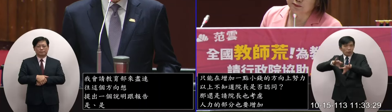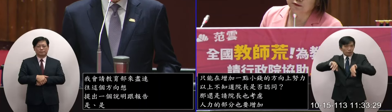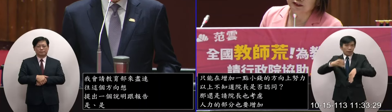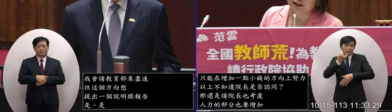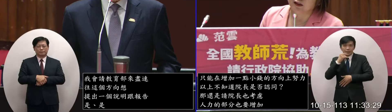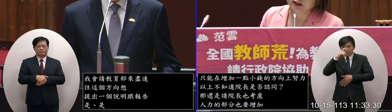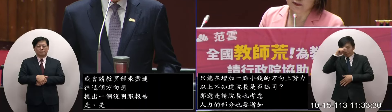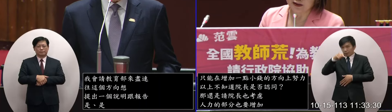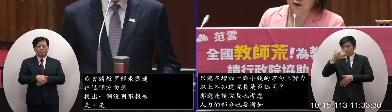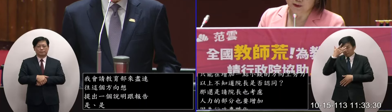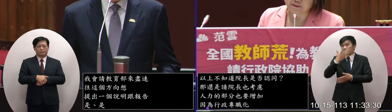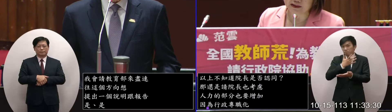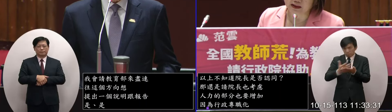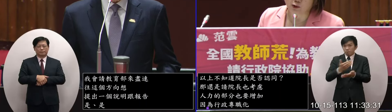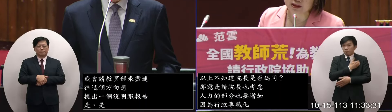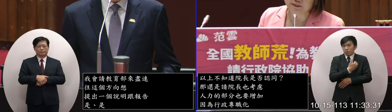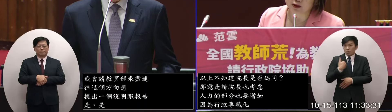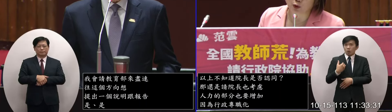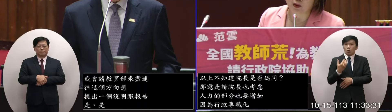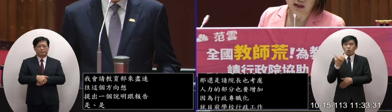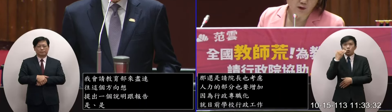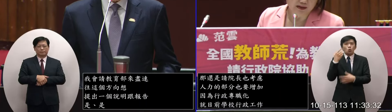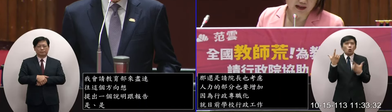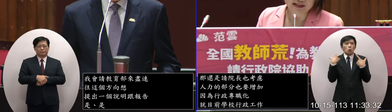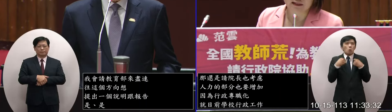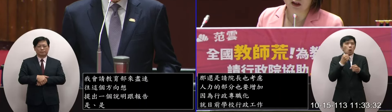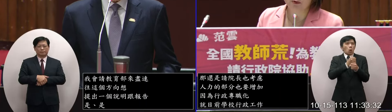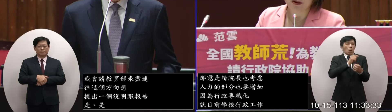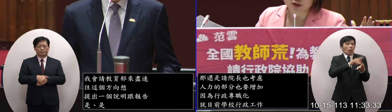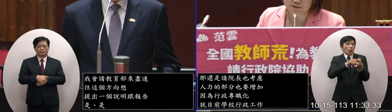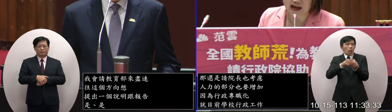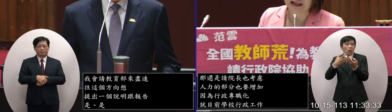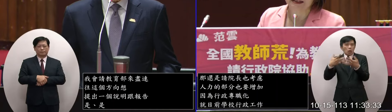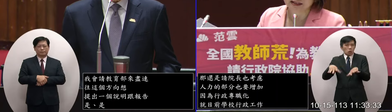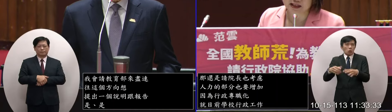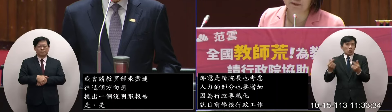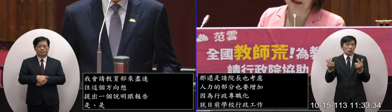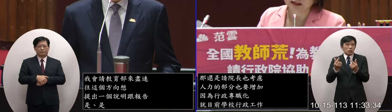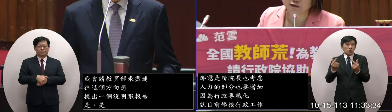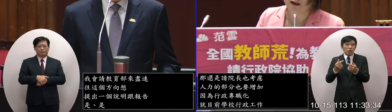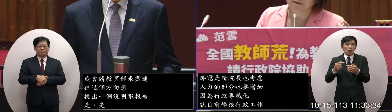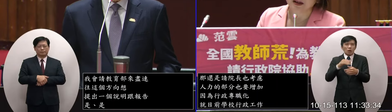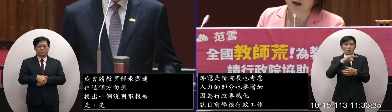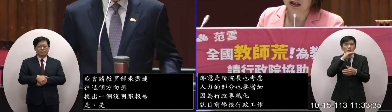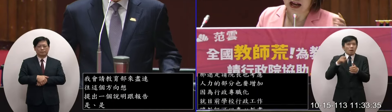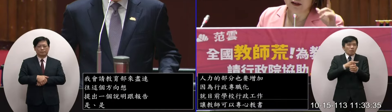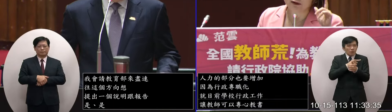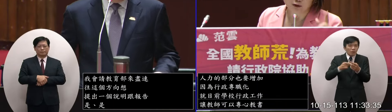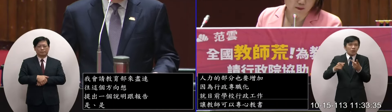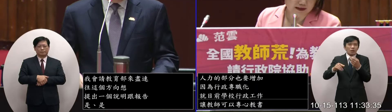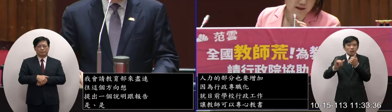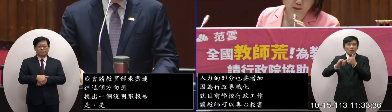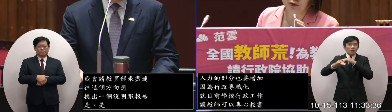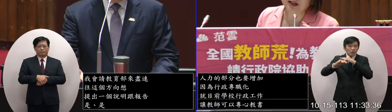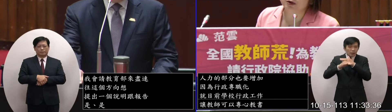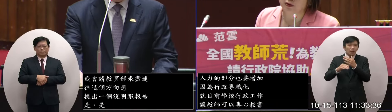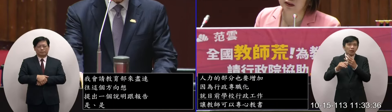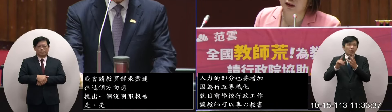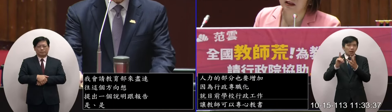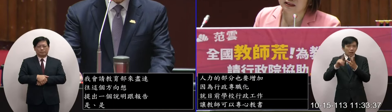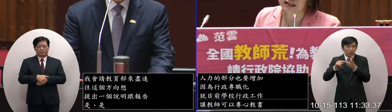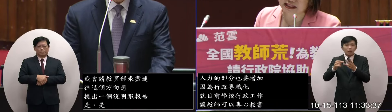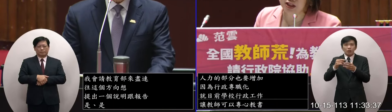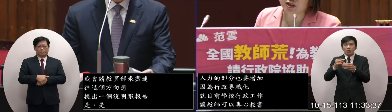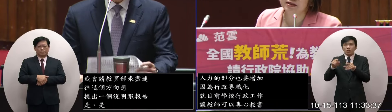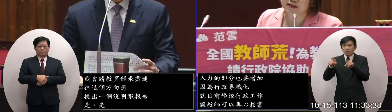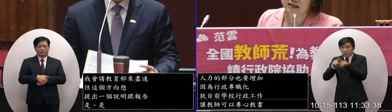本解决的部分，要不然你原本的劳务这么的多，我们刚讲到不管是霸凌性平各方面，还有我们的普特融